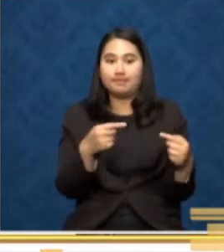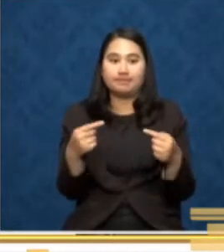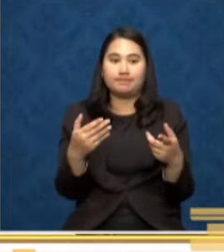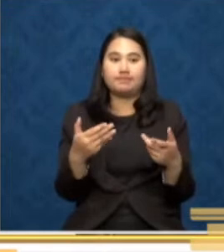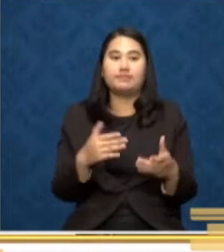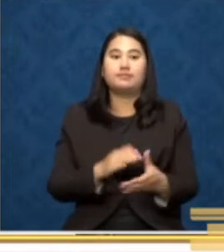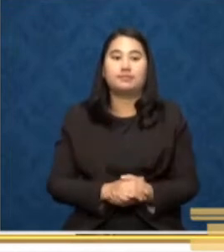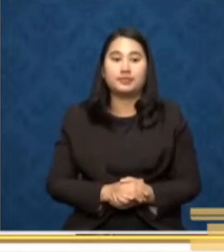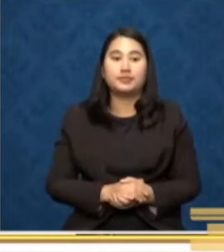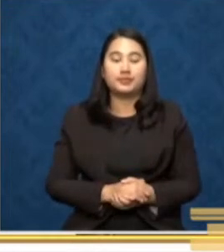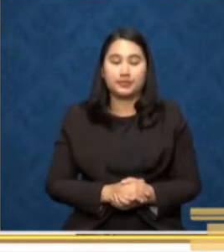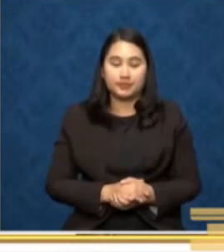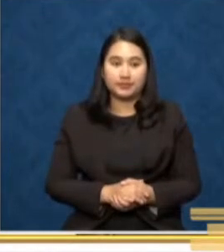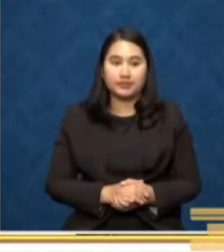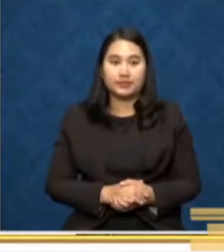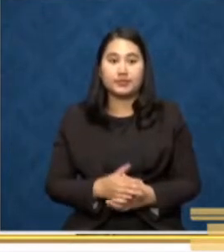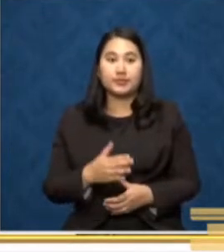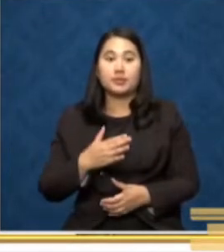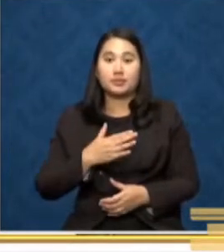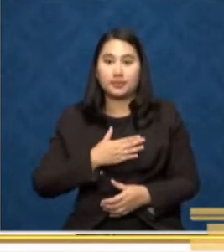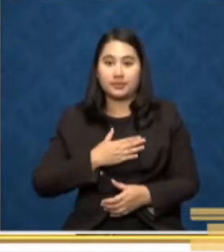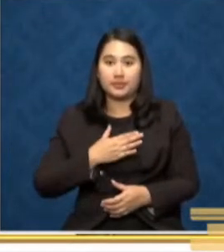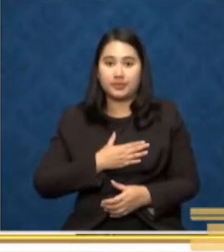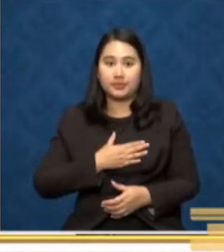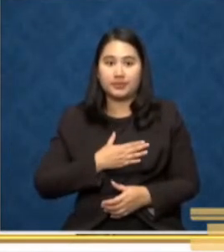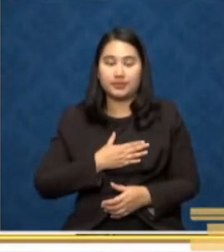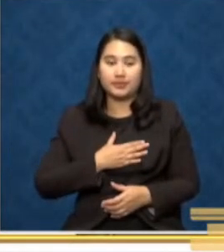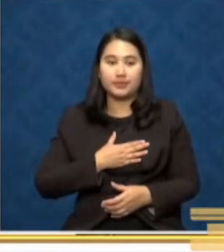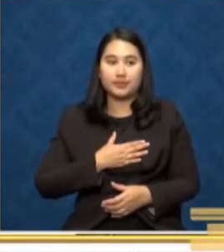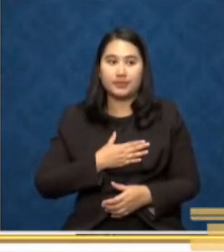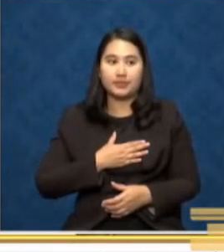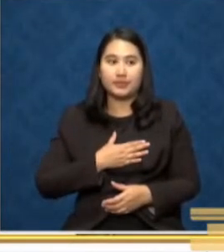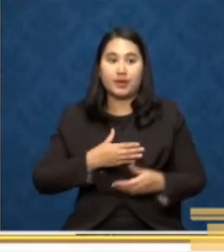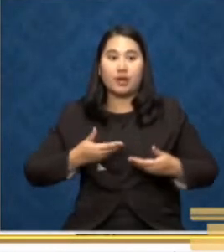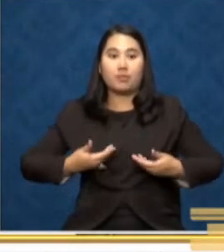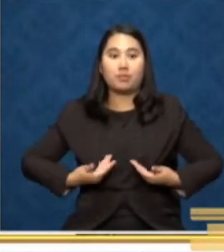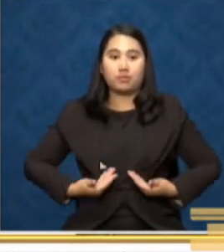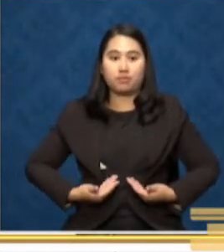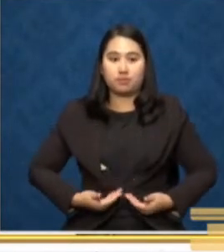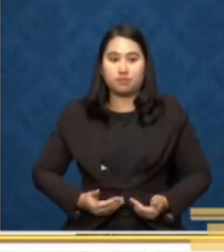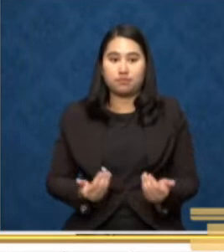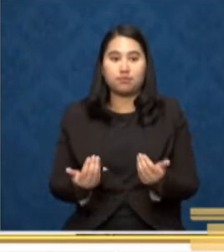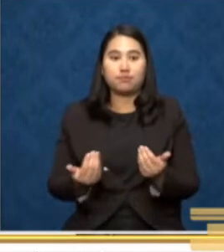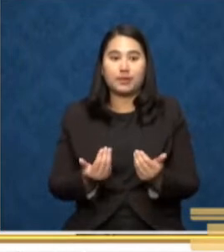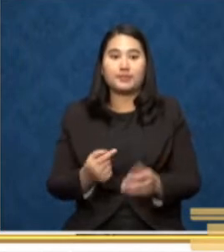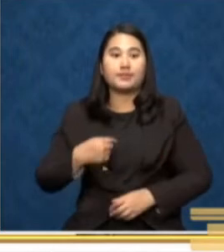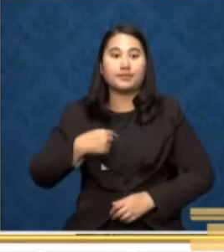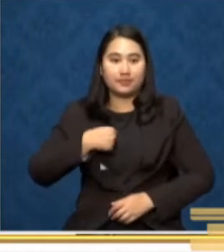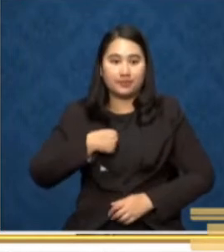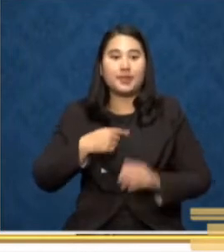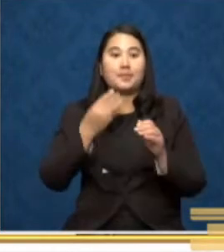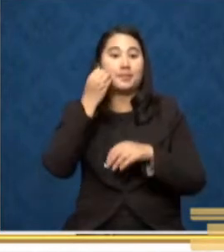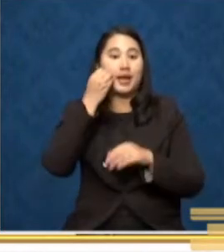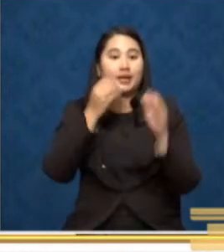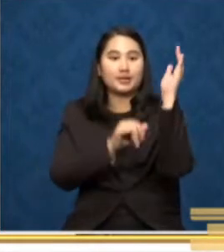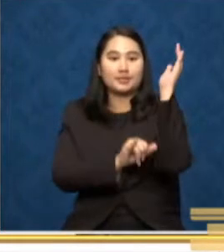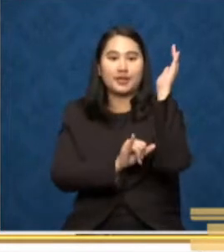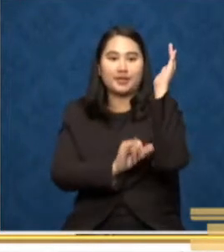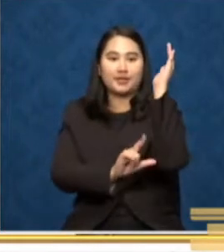ะครับผมเองเนี่ยก็เป็นคนหนึ่งนะครับที่เกิดในพื้นที่แห่งนี้จังหวัดยะลา